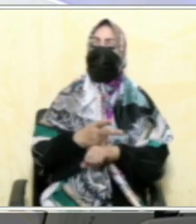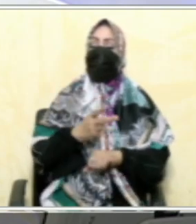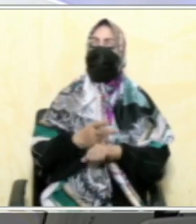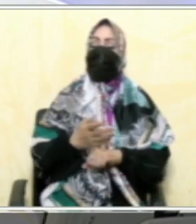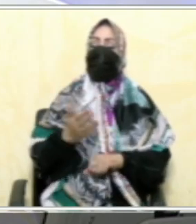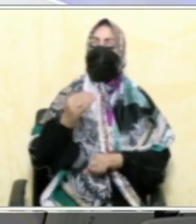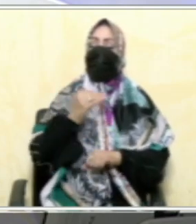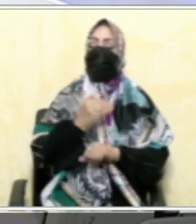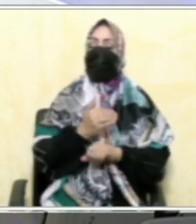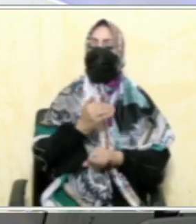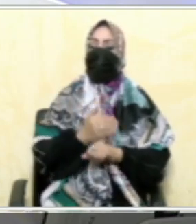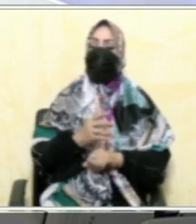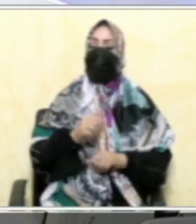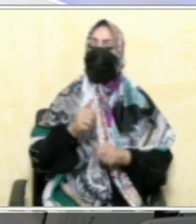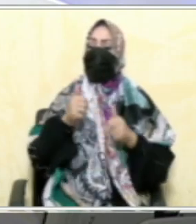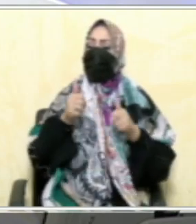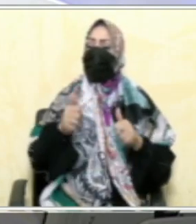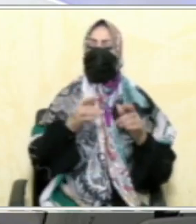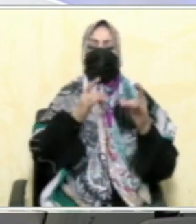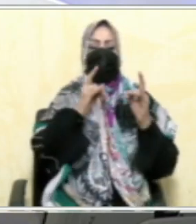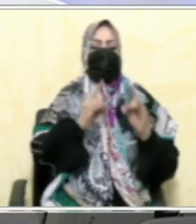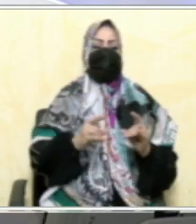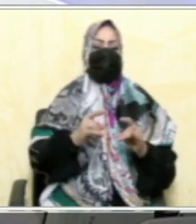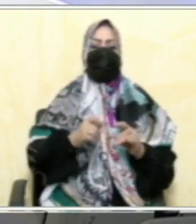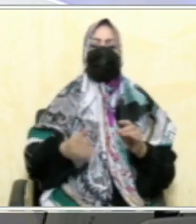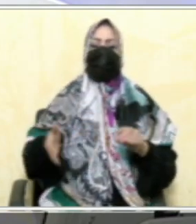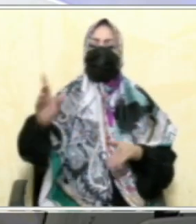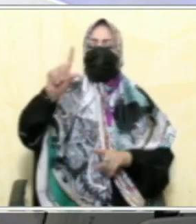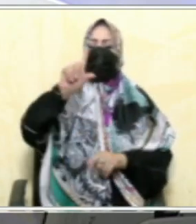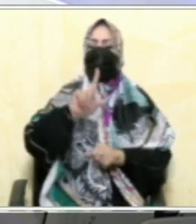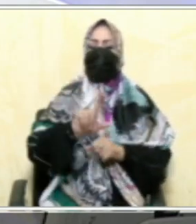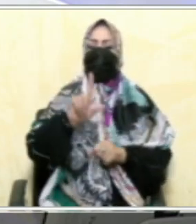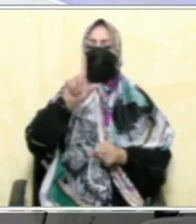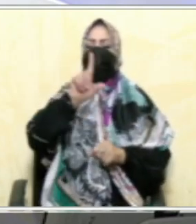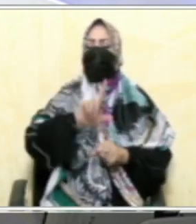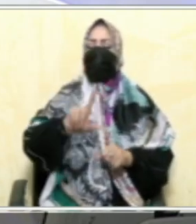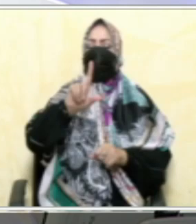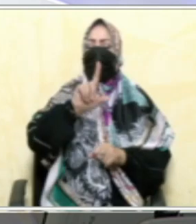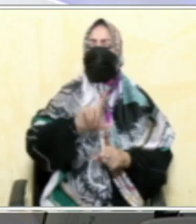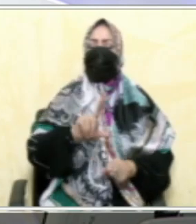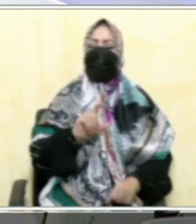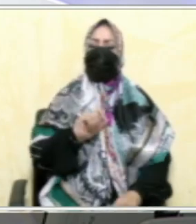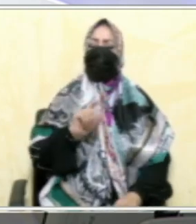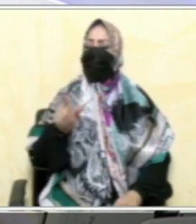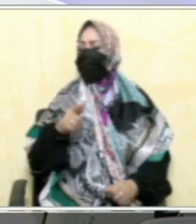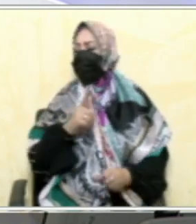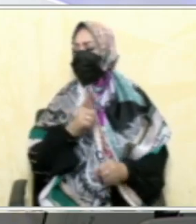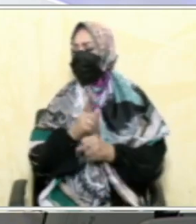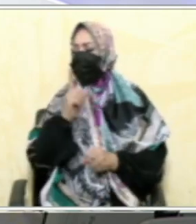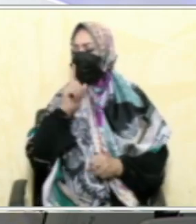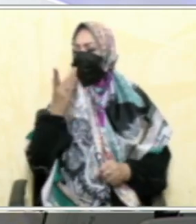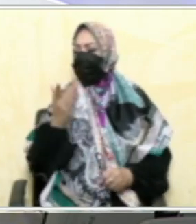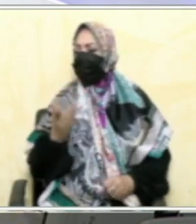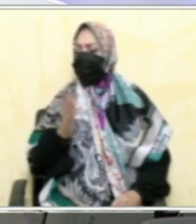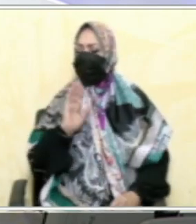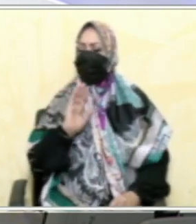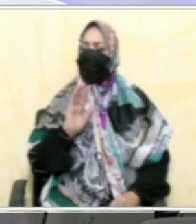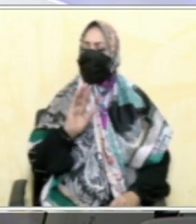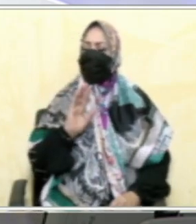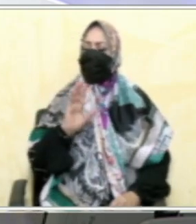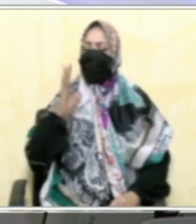أبلة في المدرسة تجد أحياناً بعض هؤلاء الأبلات هؤلاء الأبناء والطلبة ليس هناك من يدافع